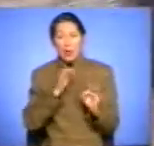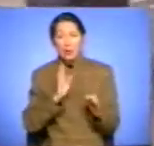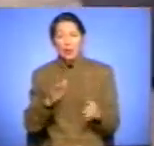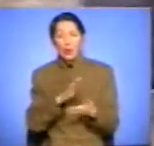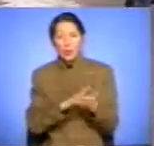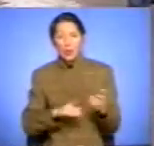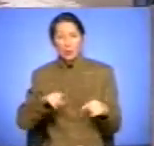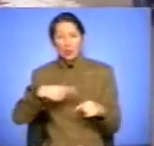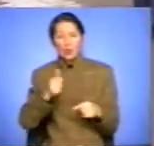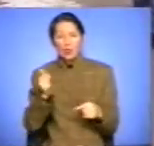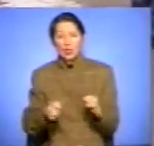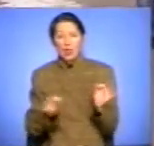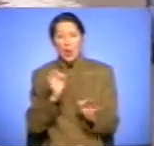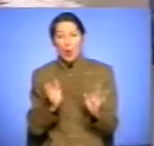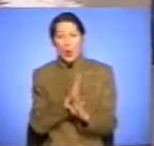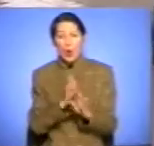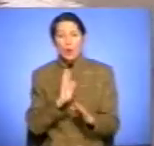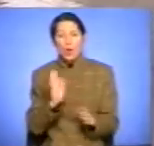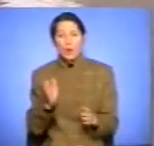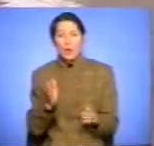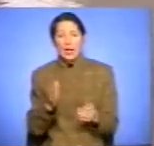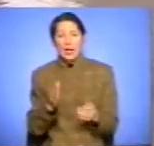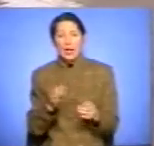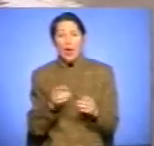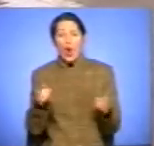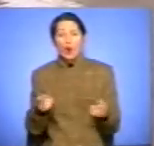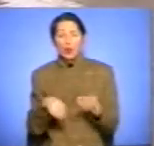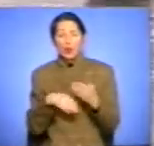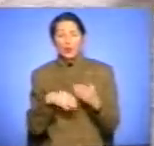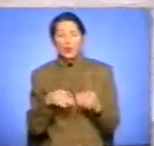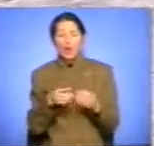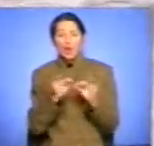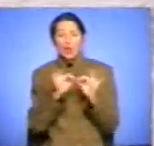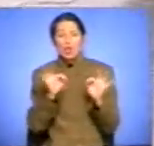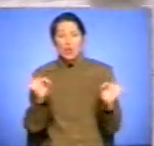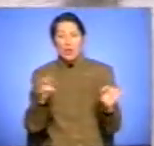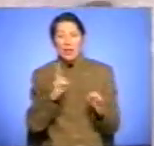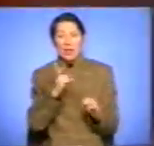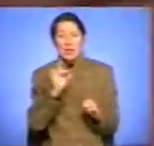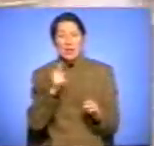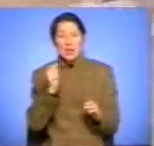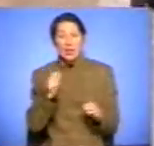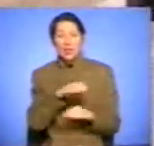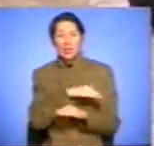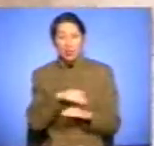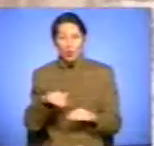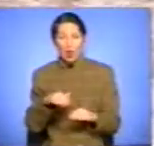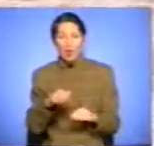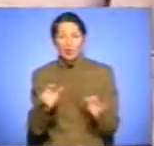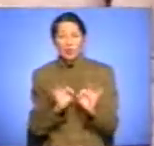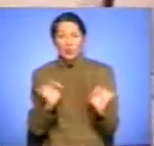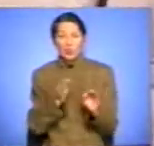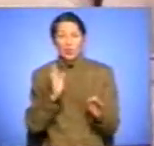наступного тижня адже погода сприятиме утворенню тонкої криги на тротуарах за інформацією обласного гідрометцентру Прогнозується